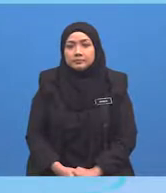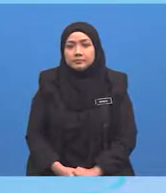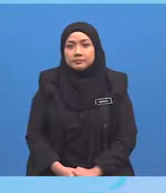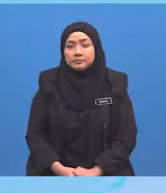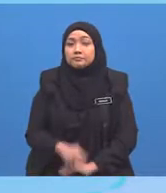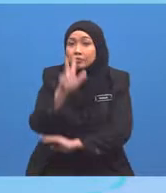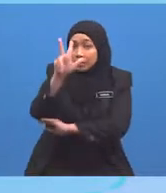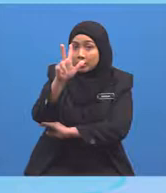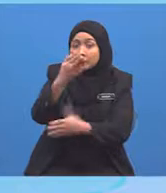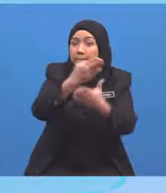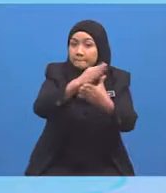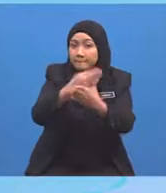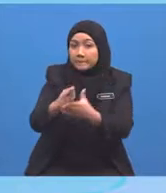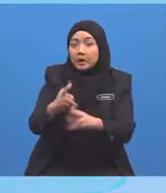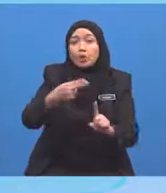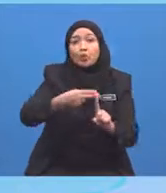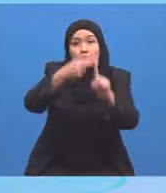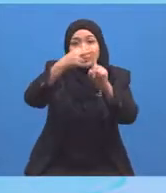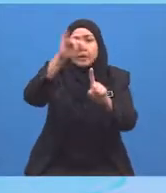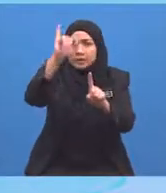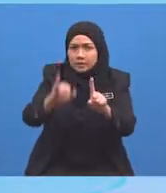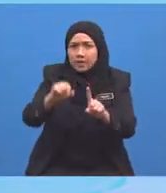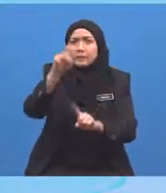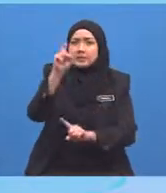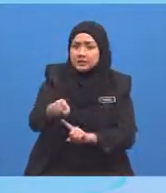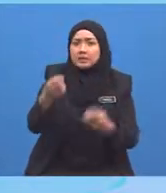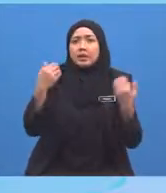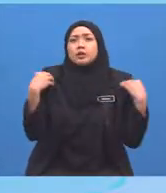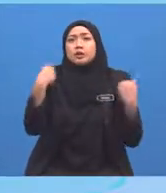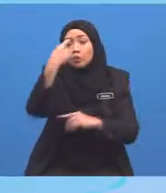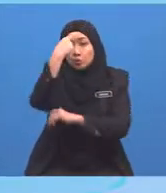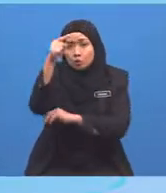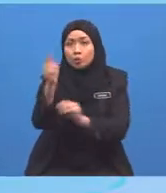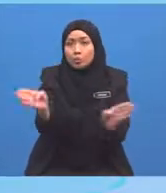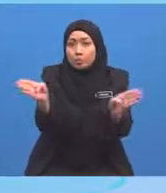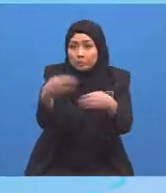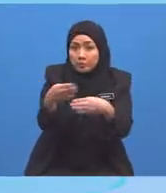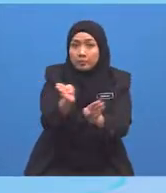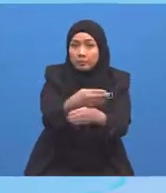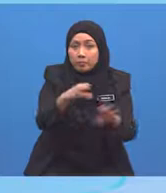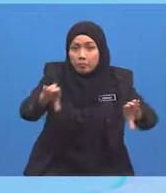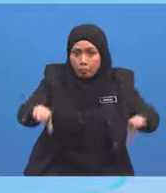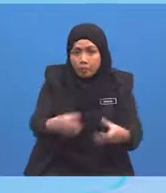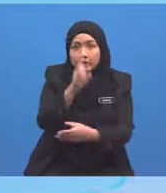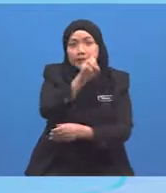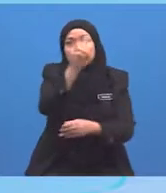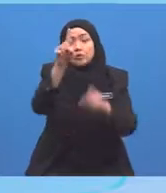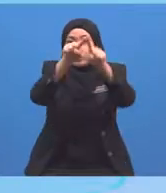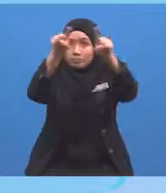Tiga bahagian utama yang diperlukan untuk membentuk sesuatu poligon